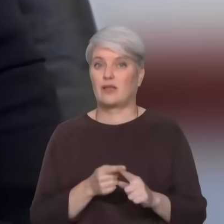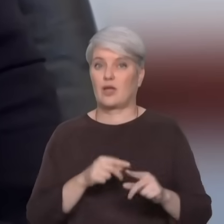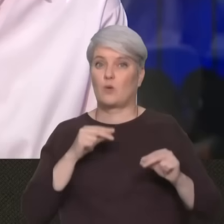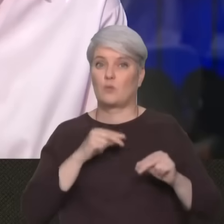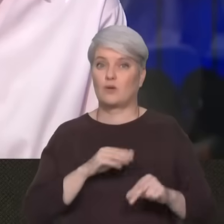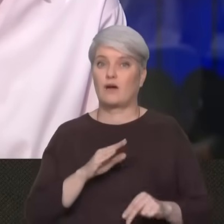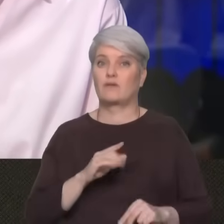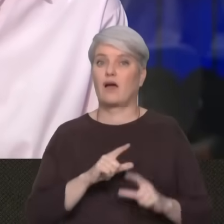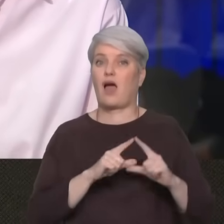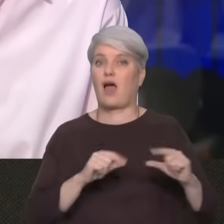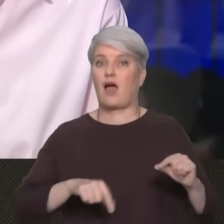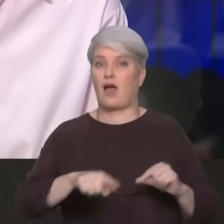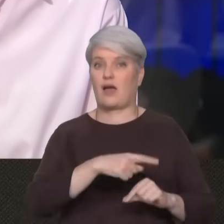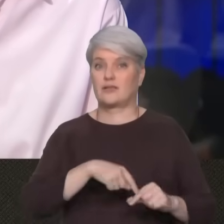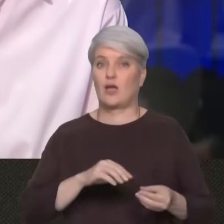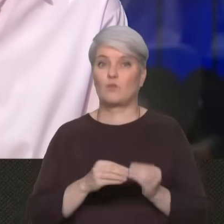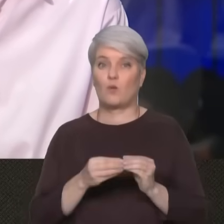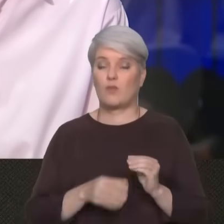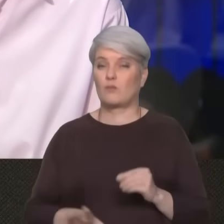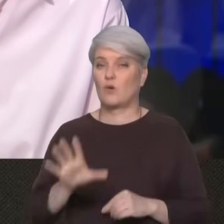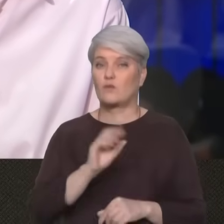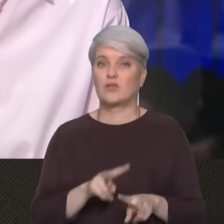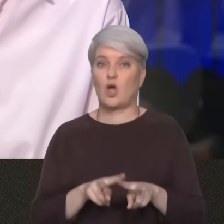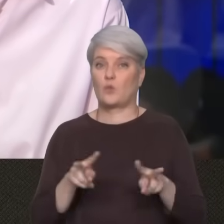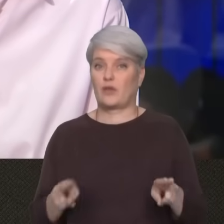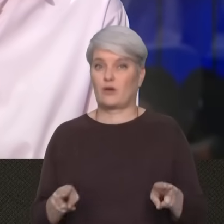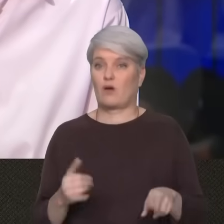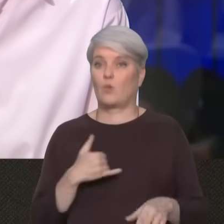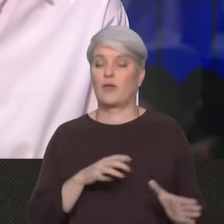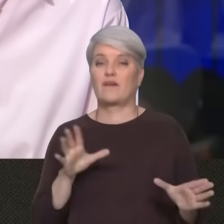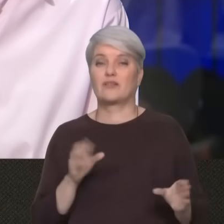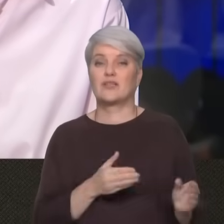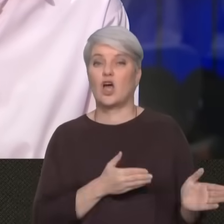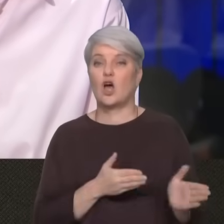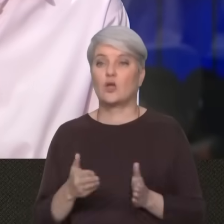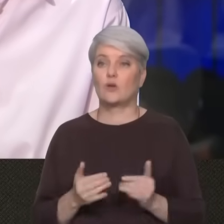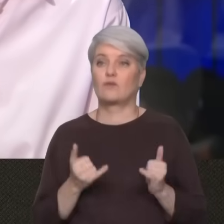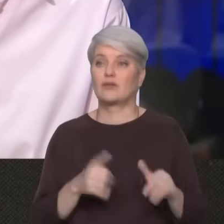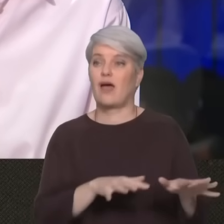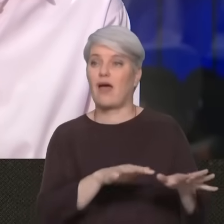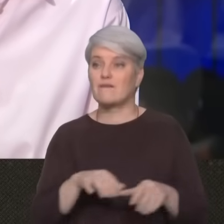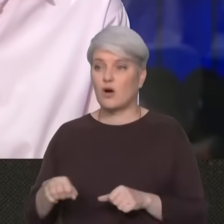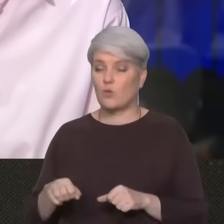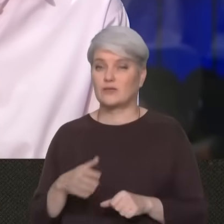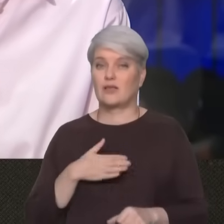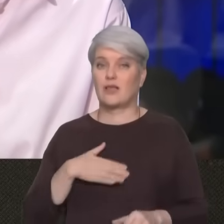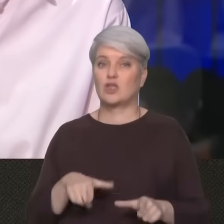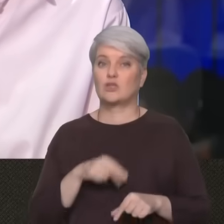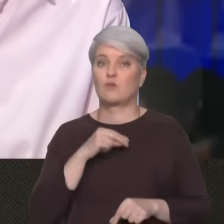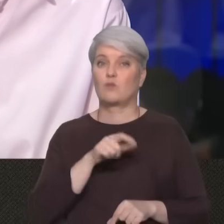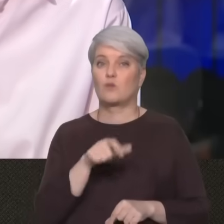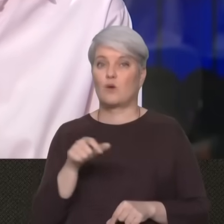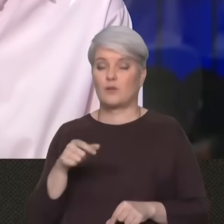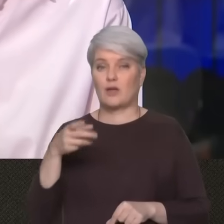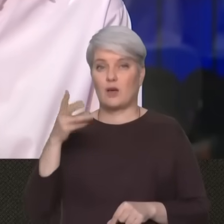в Газі. Тобто проблема для всіх однакова. У нас все готово для евакуації. Наші співробітники посольства